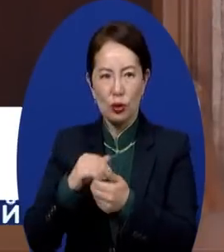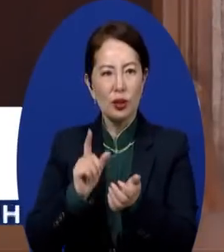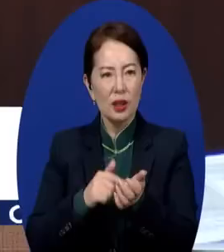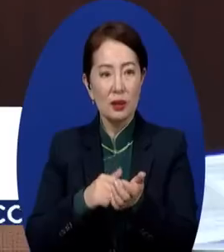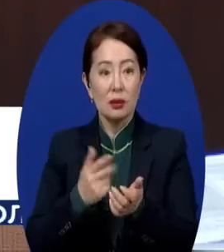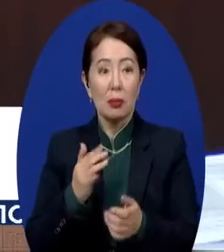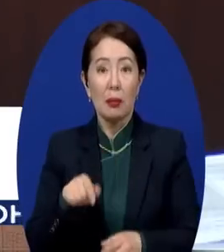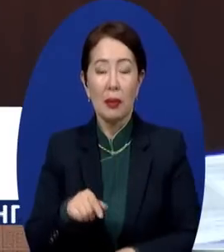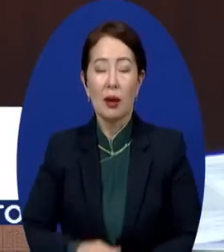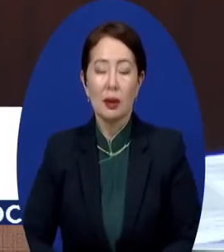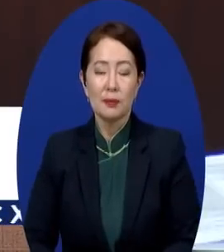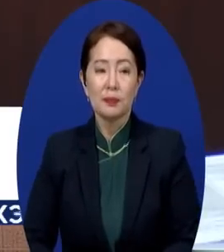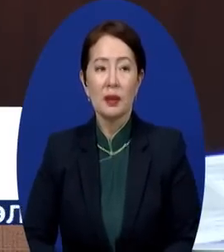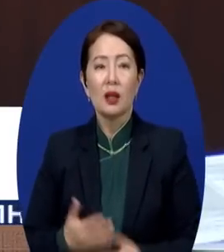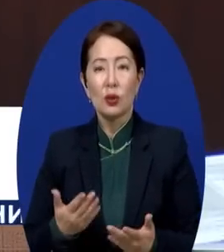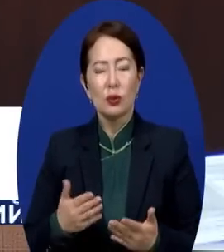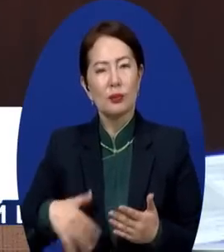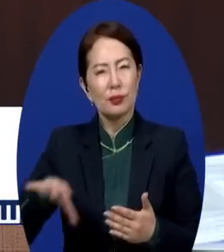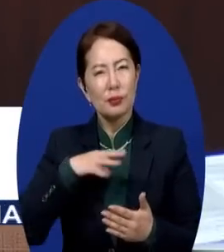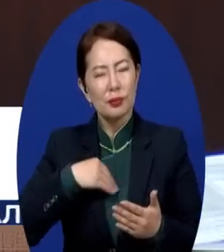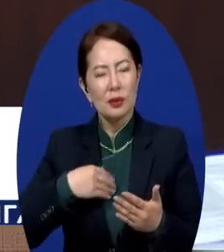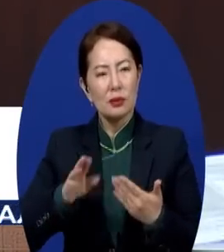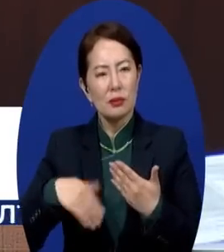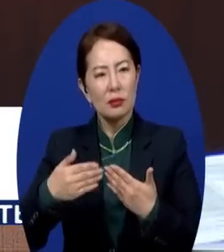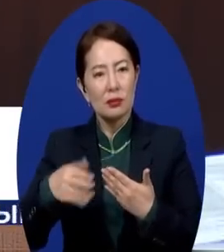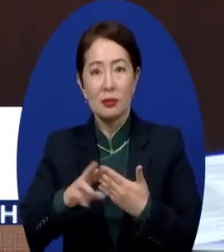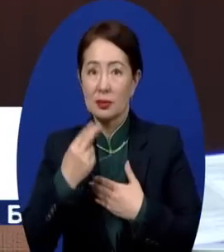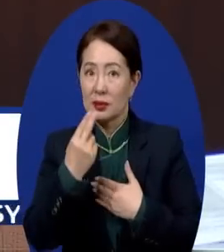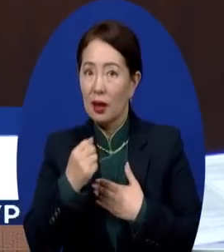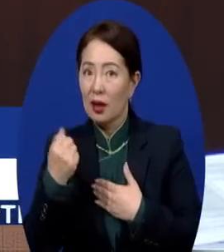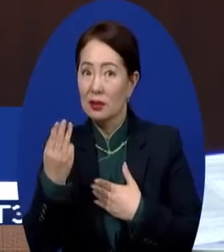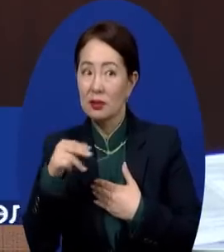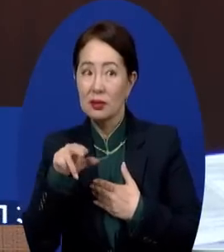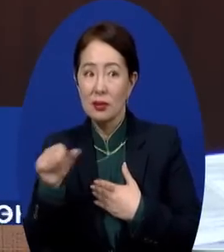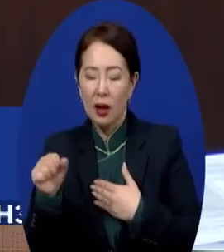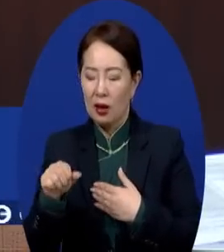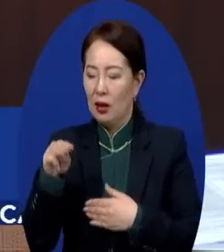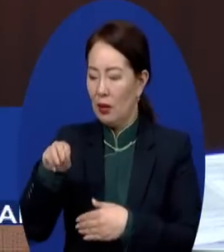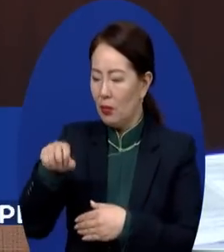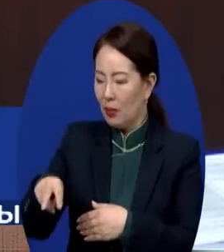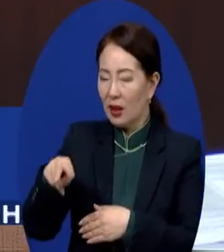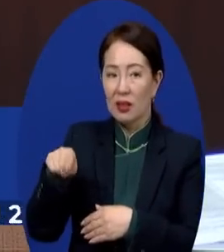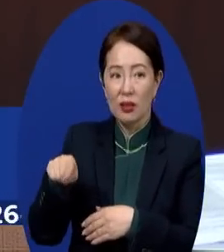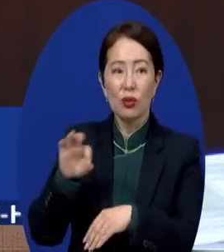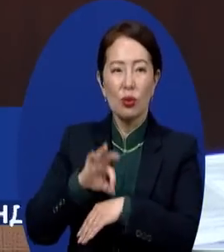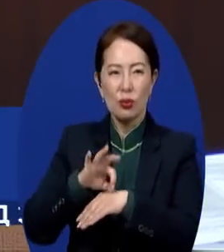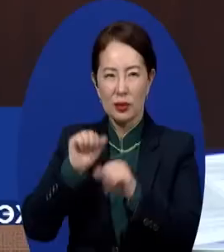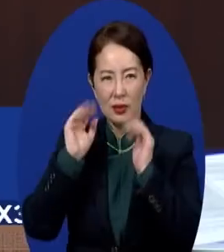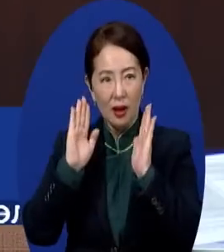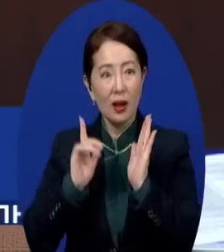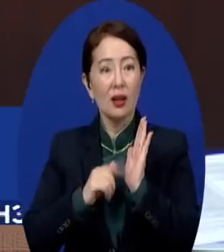юм аа. Ер нь одоо бид нар цаашдаа бол энэ ялангуяа энэ малын гоц салдуурт өвчин дээр бол онцгой гарах